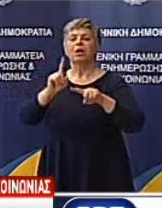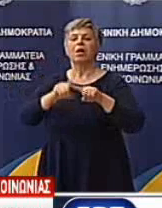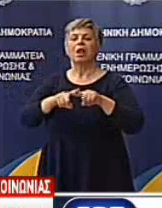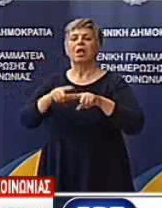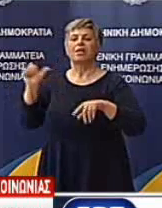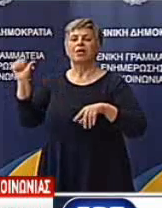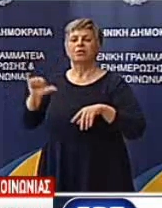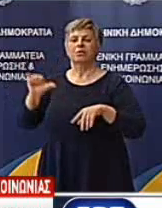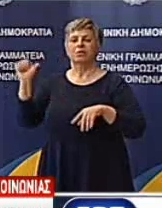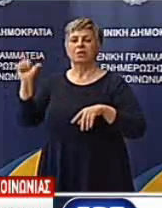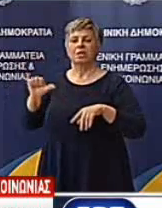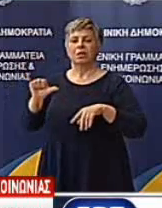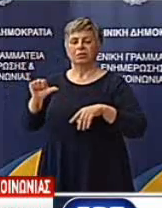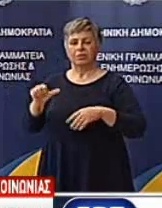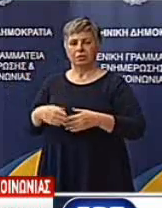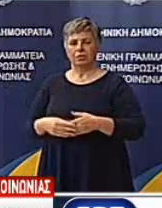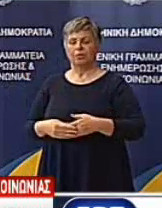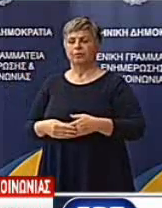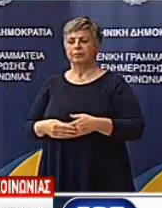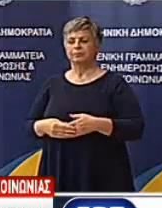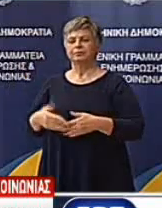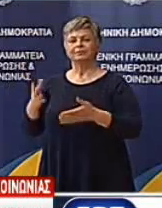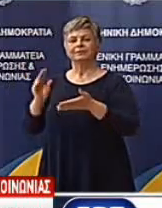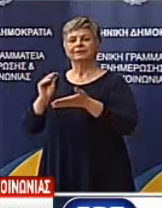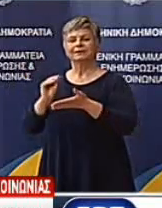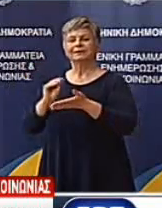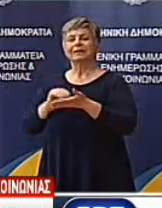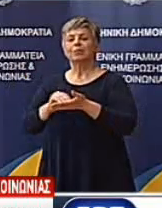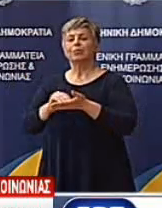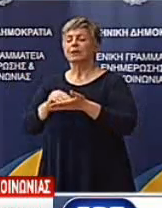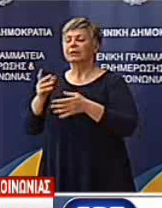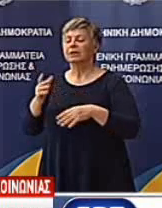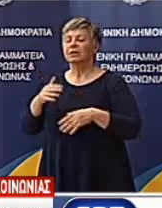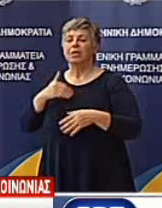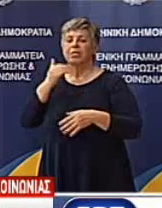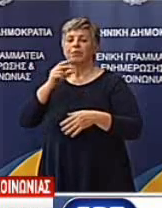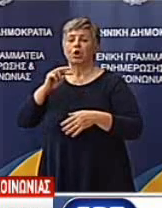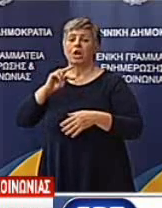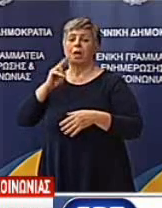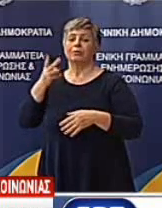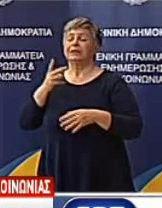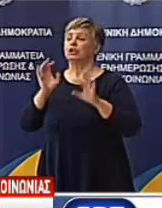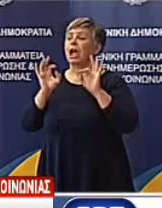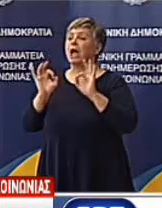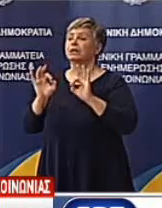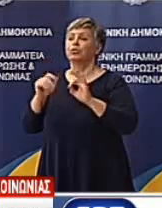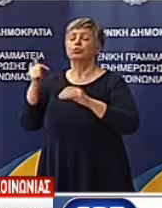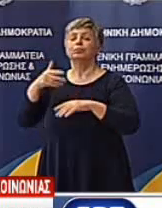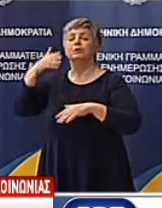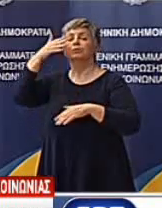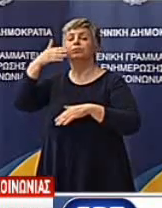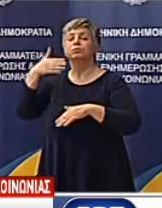Πότε θα αρχίσει η προμήθεια του πετρελαίου. Ναι, δεν μπορώ να σας απαντήσω. Δεν μπορώ να σας απαντήσω στο ερώτημα αυτό.